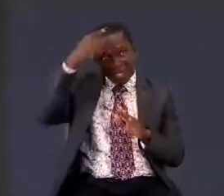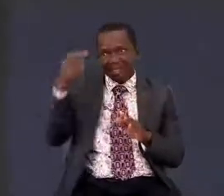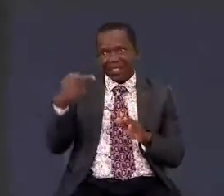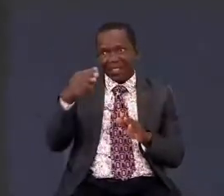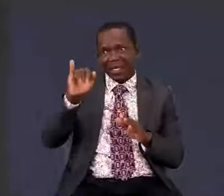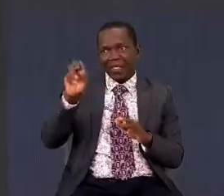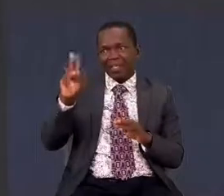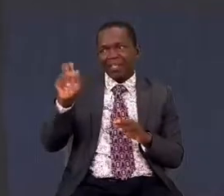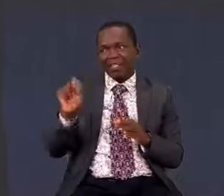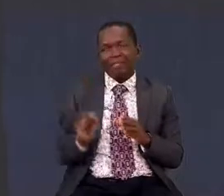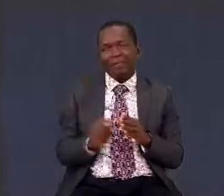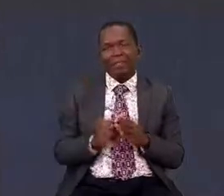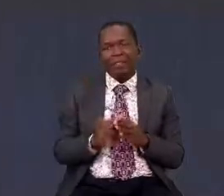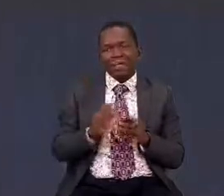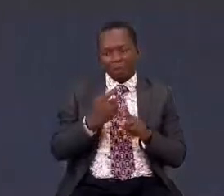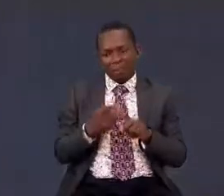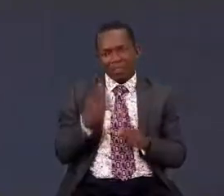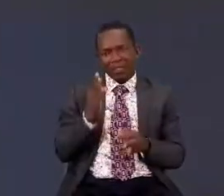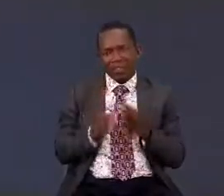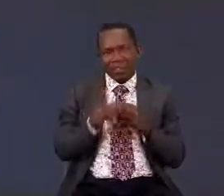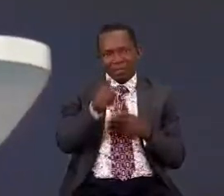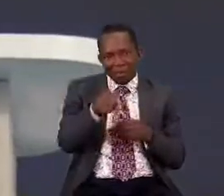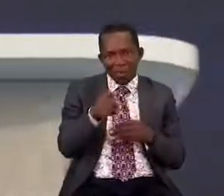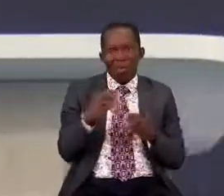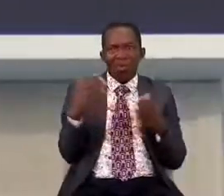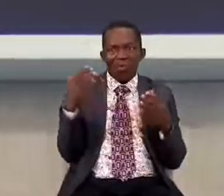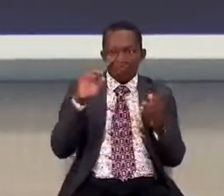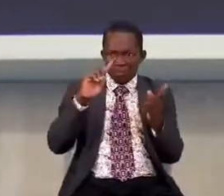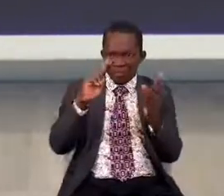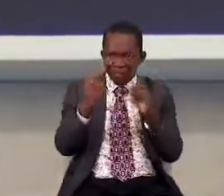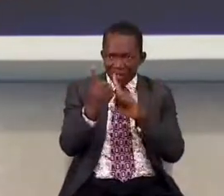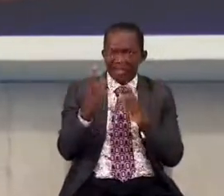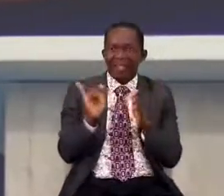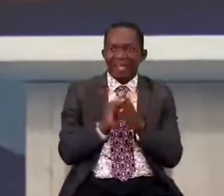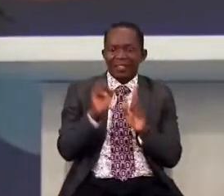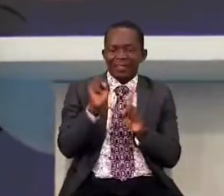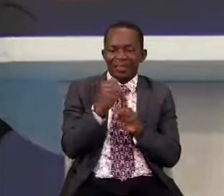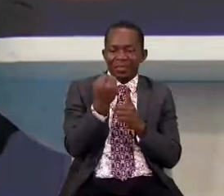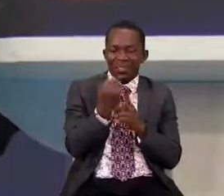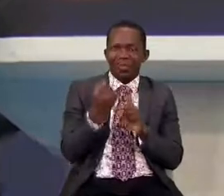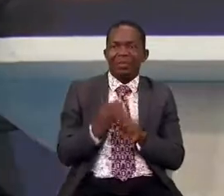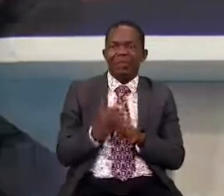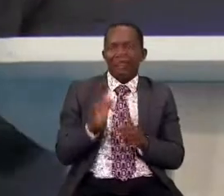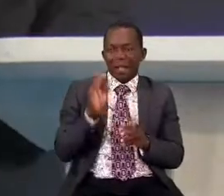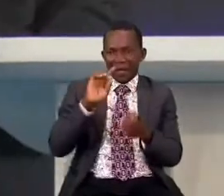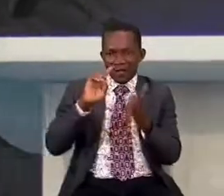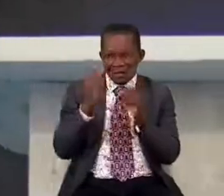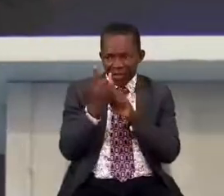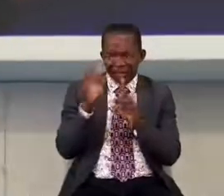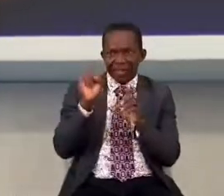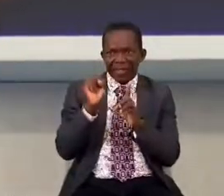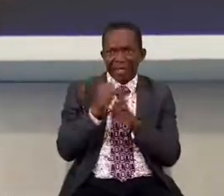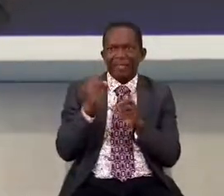situation, et tu fais face au champ, et tu fais face à ton appel, et tu ne permets à